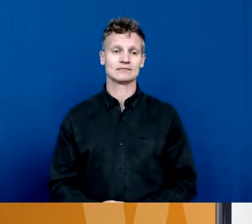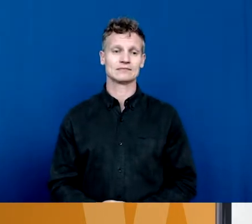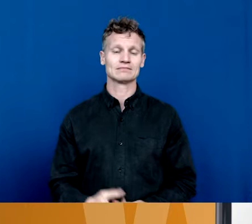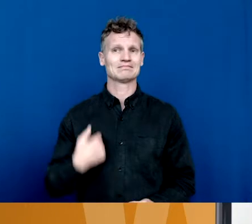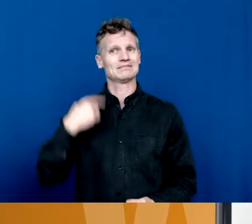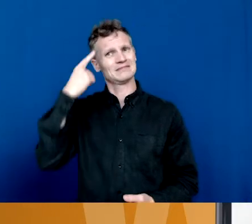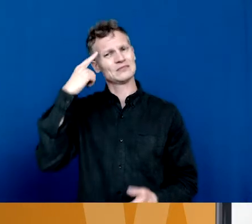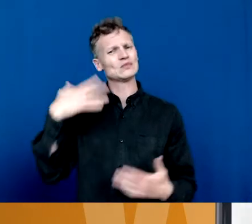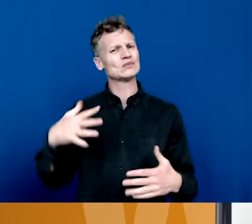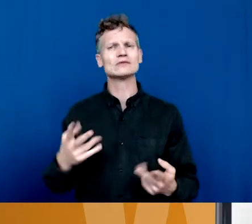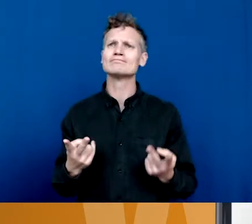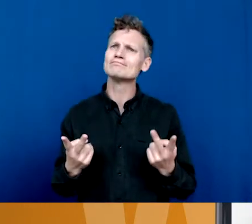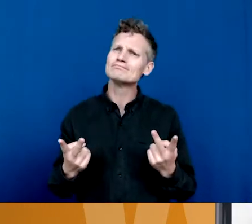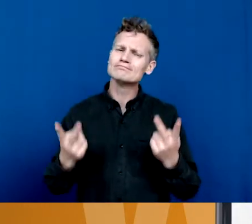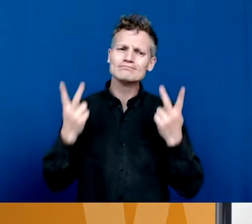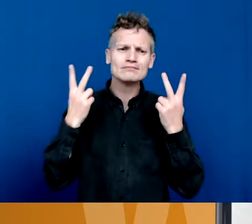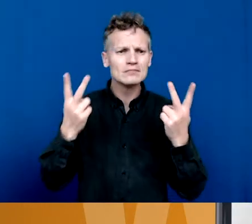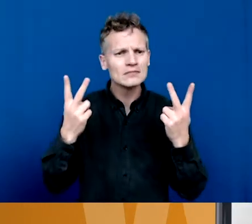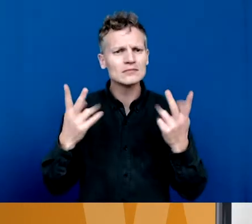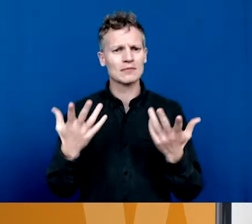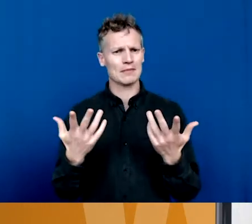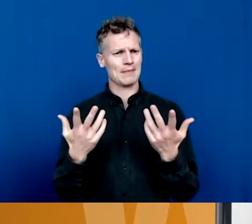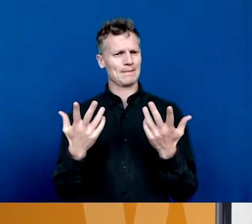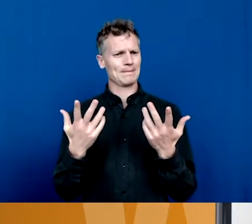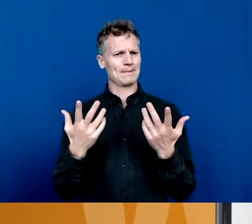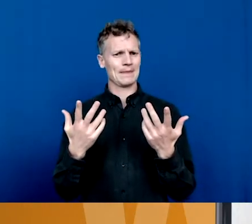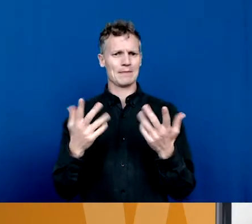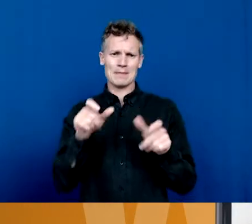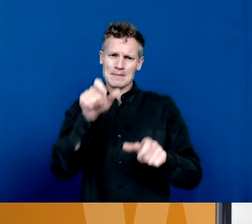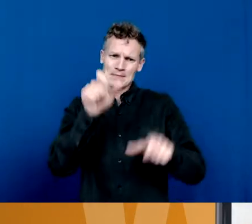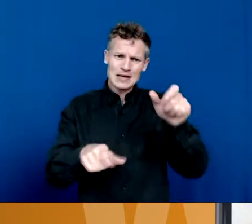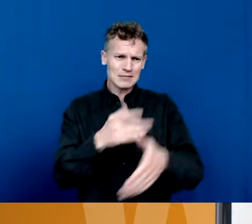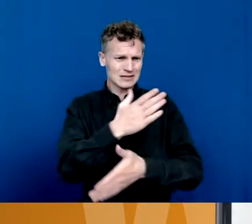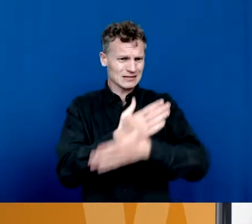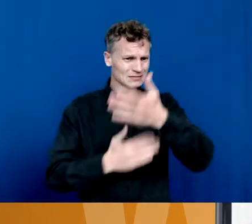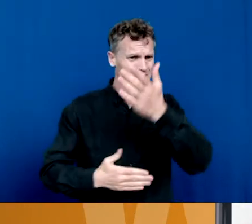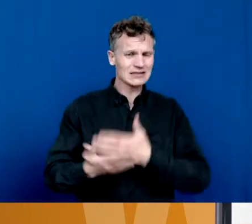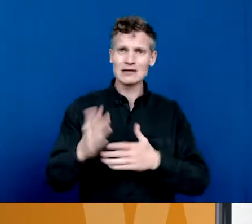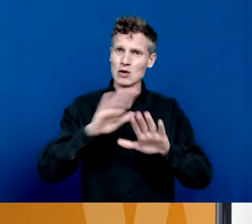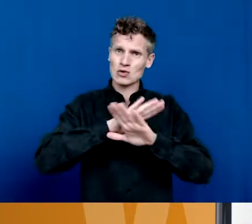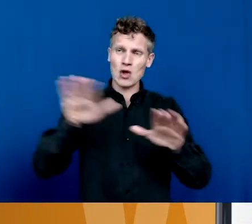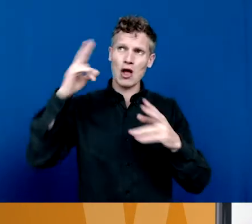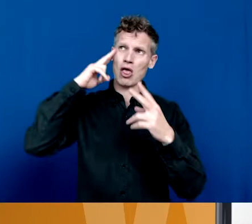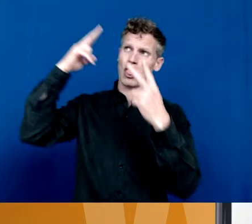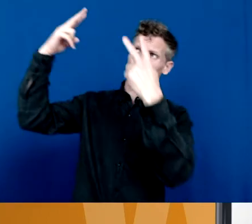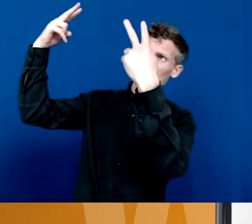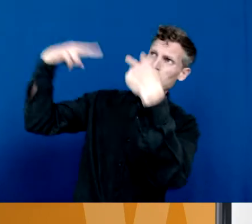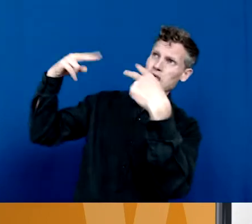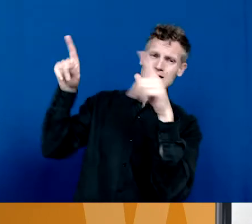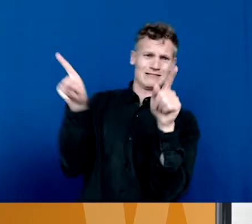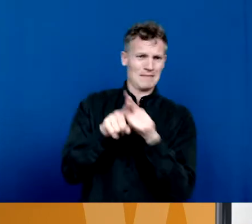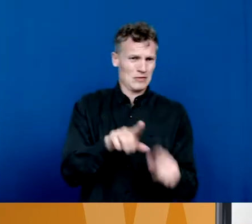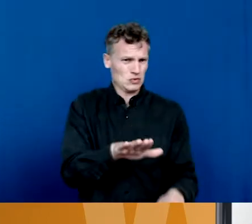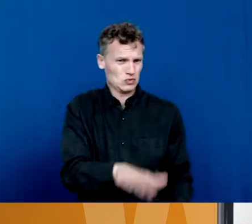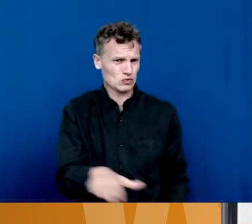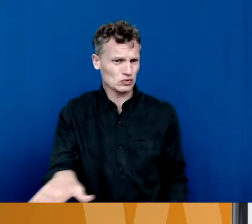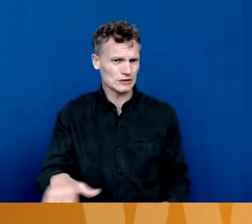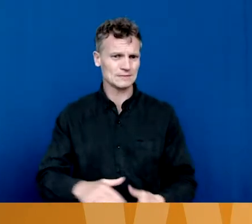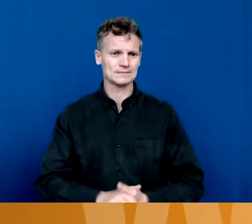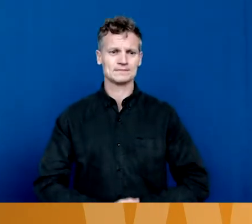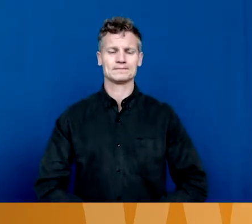Je pense qu'il est fondamental et très important que les personnes handicapées ne soient pas considérées comme d'éternels enfants.